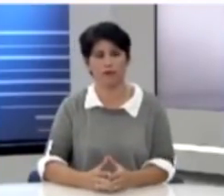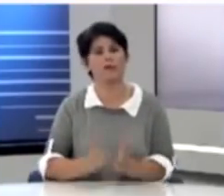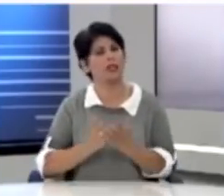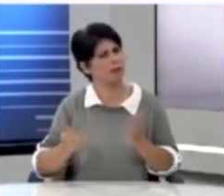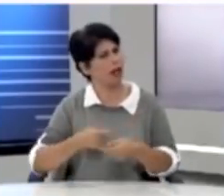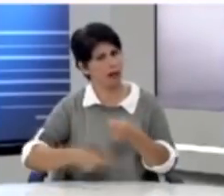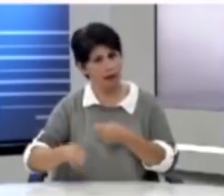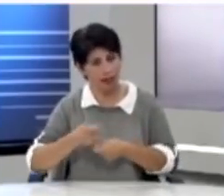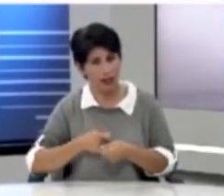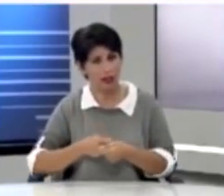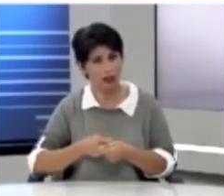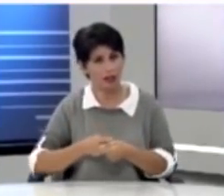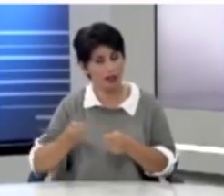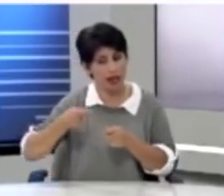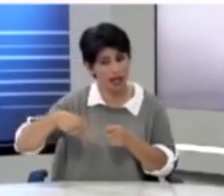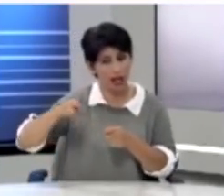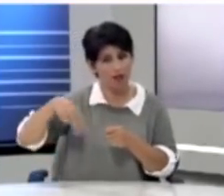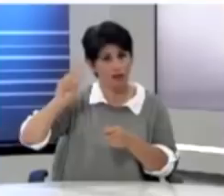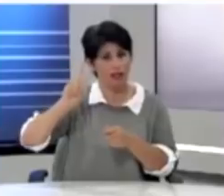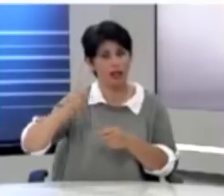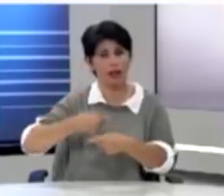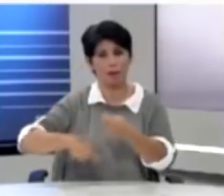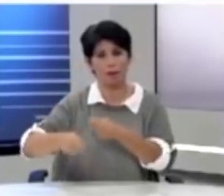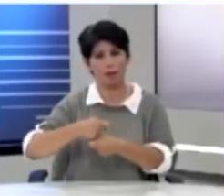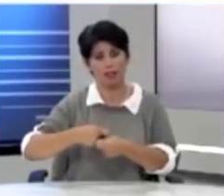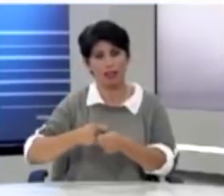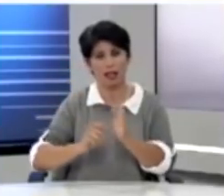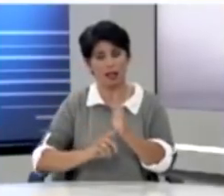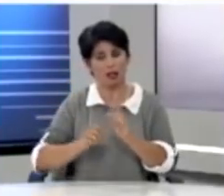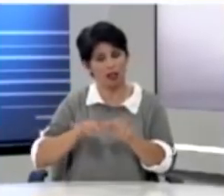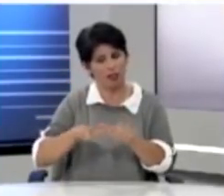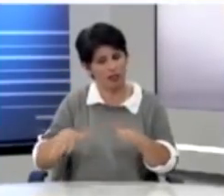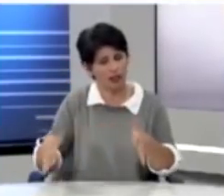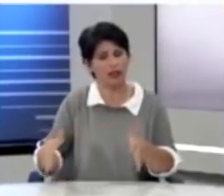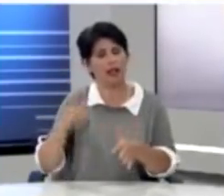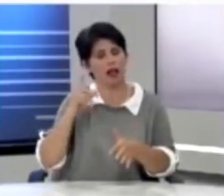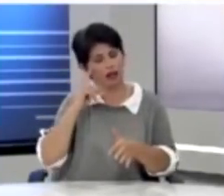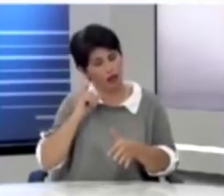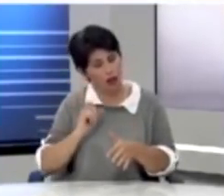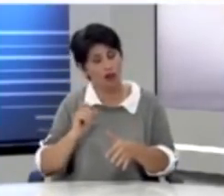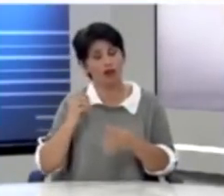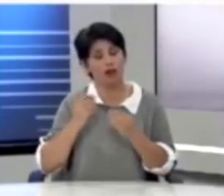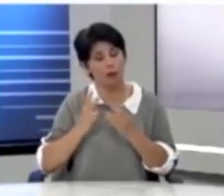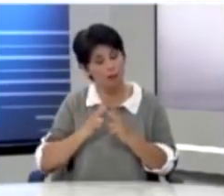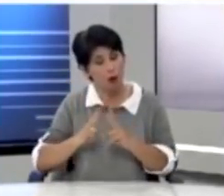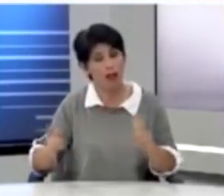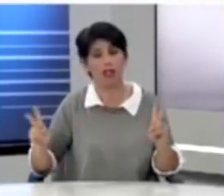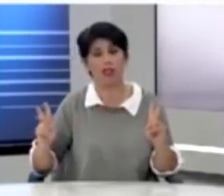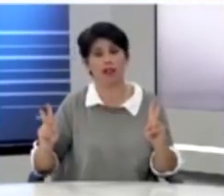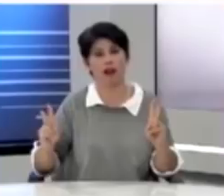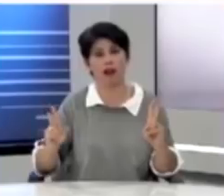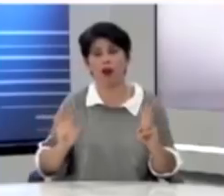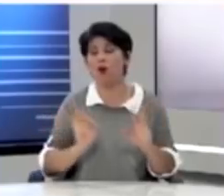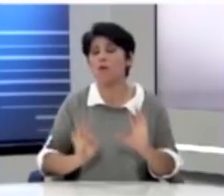μεγάλες επιχειρήσεις να αυξάνουν τα επιχειρηματικά τους δίκτυα, γνωρίζοντας με μεγάλη σαφήνεια το